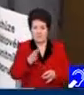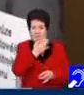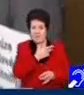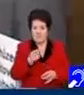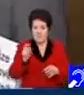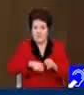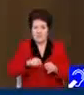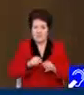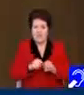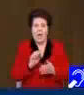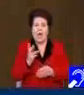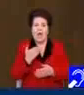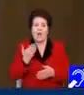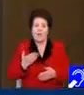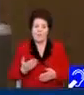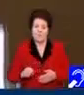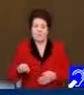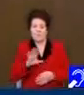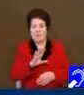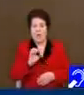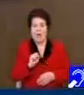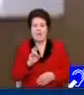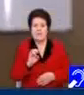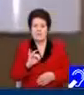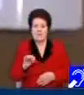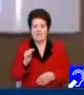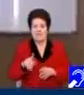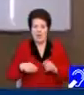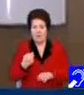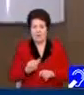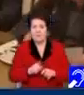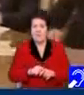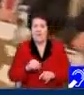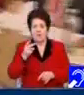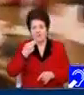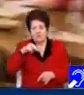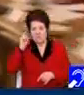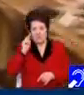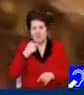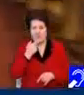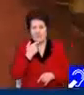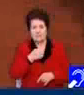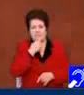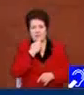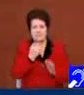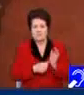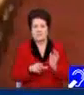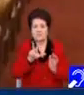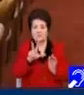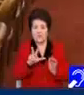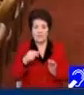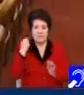a studia raportul oficiului european antifraudă. Supranumit Trump al Cehiei, Andrei Babiș, în vârstă de 63 de